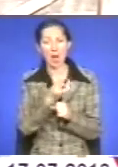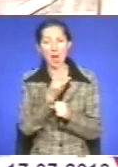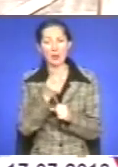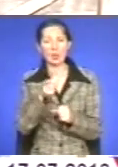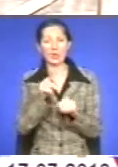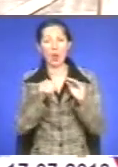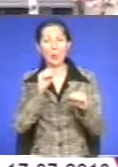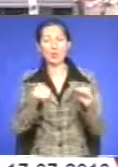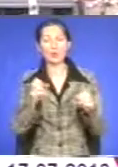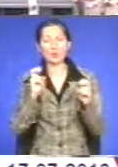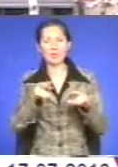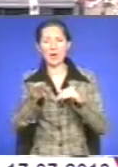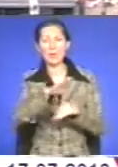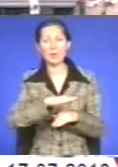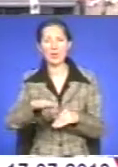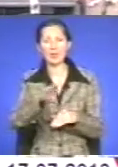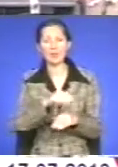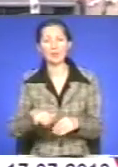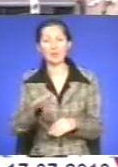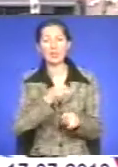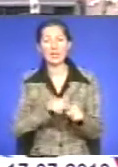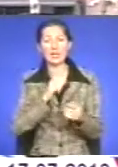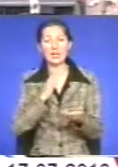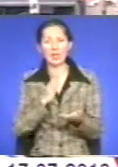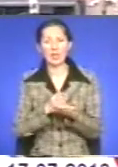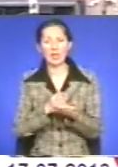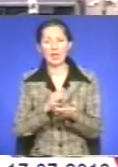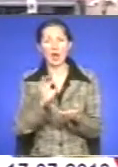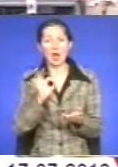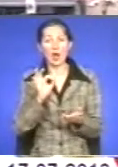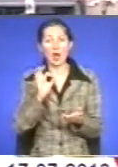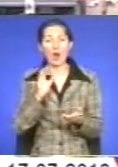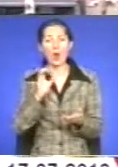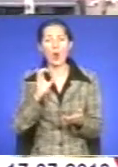спеціальні платформи. Площадки, які стоять на офсайдних лініях,